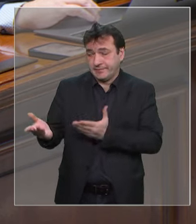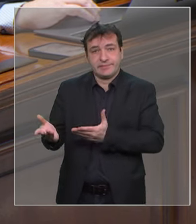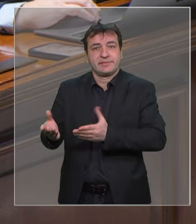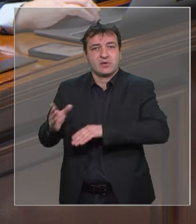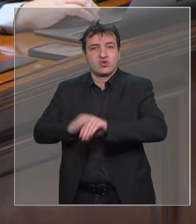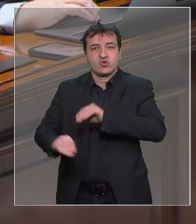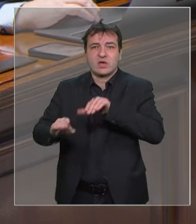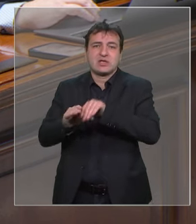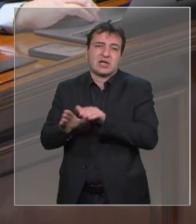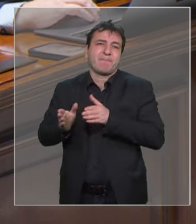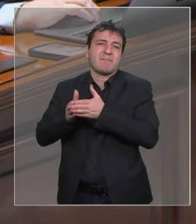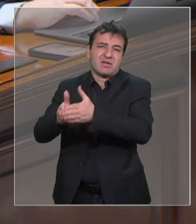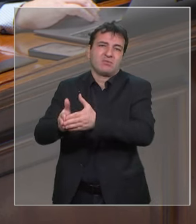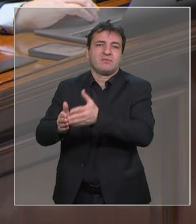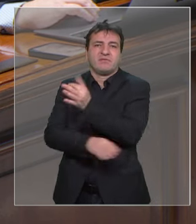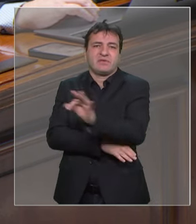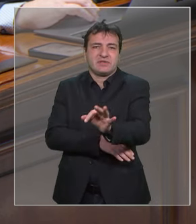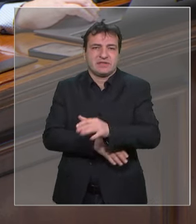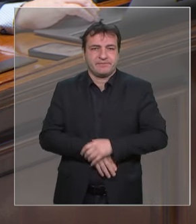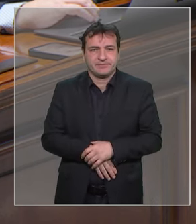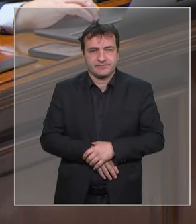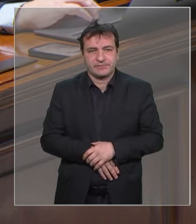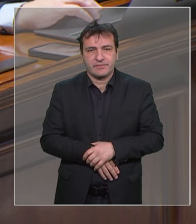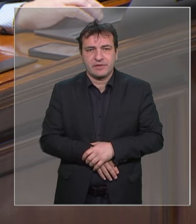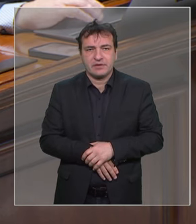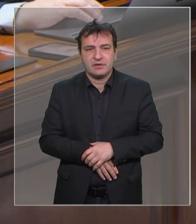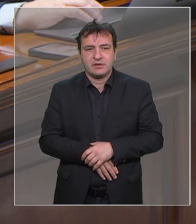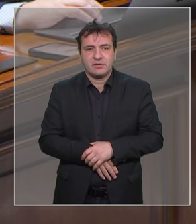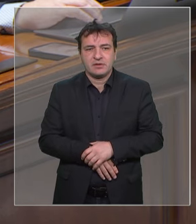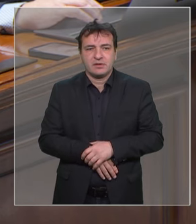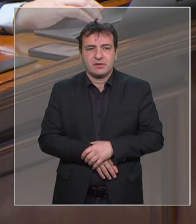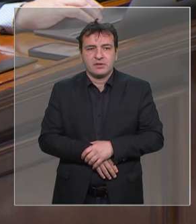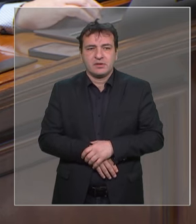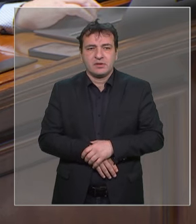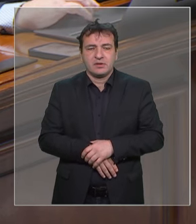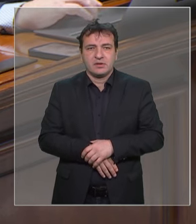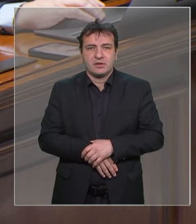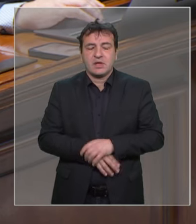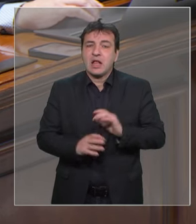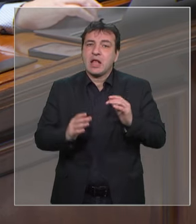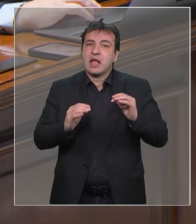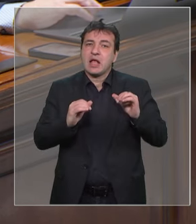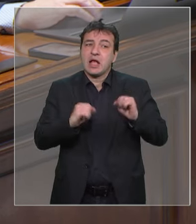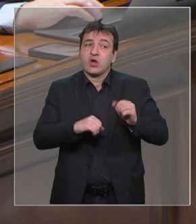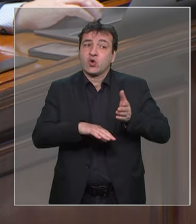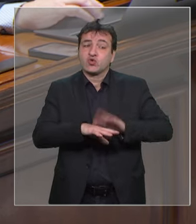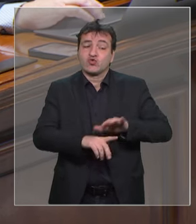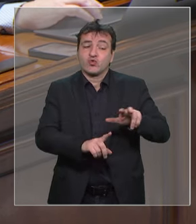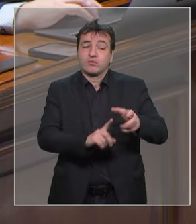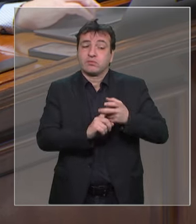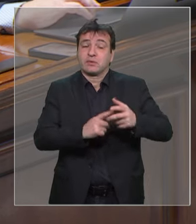le Dixmude, qui a été déployé dans l'enfer. La fin de l'accord sur les libérations